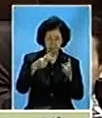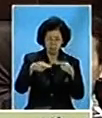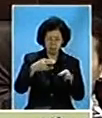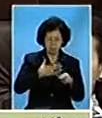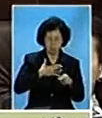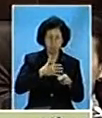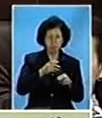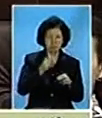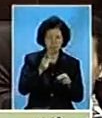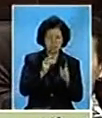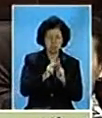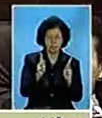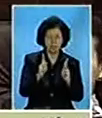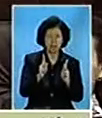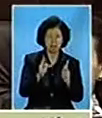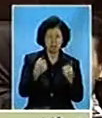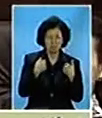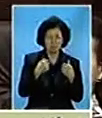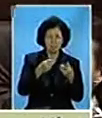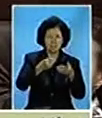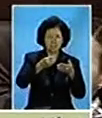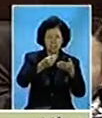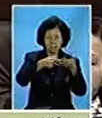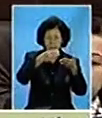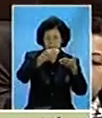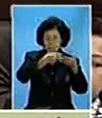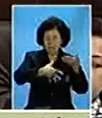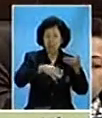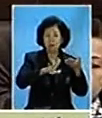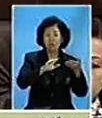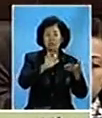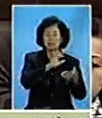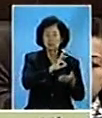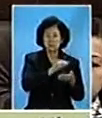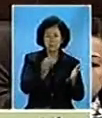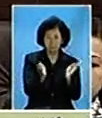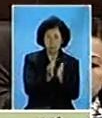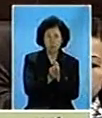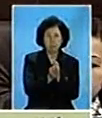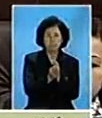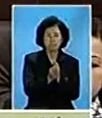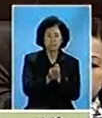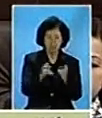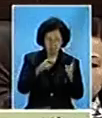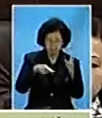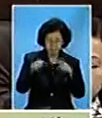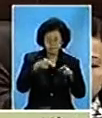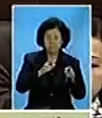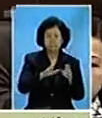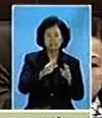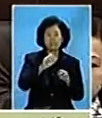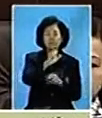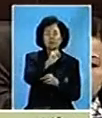มีร่างของท่านสมาชิกได้เสนอมาประกอบด้วยนะครับในชั้นการพิจารณาของกรรมาธิการของสภาผู้แทนราษฎ